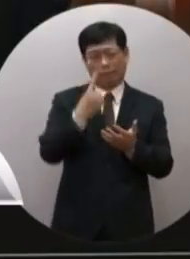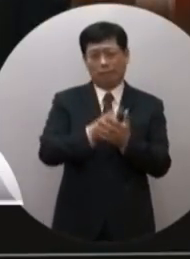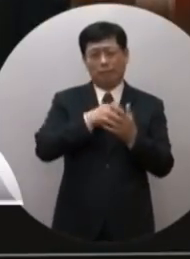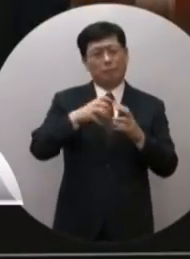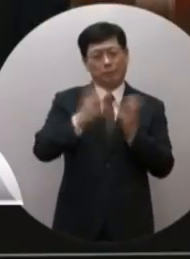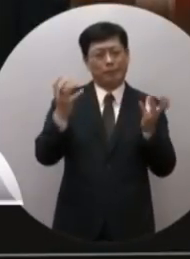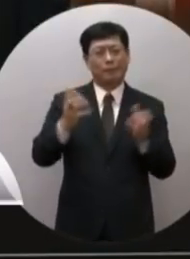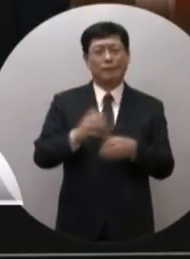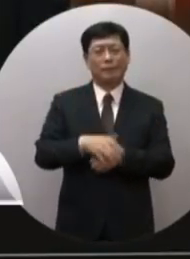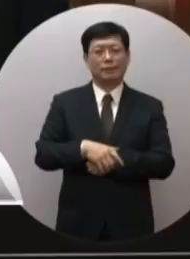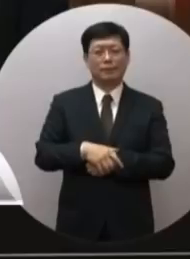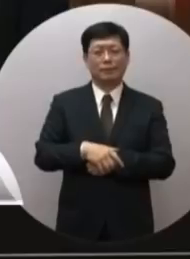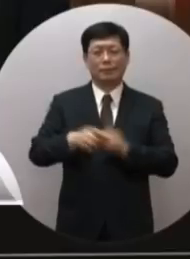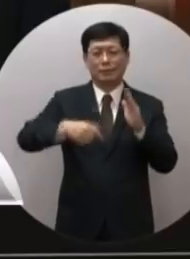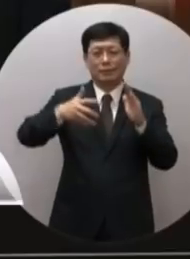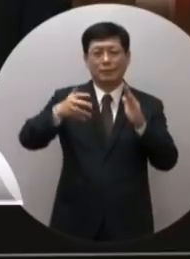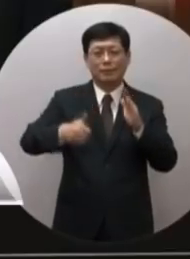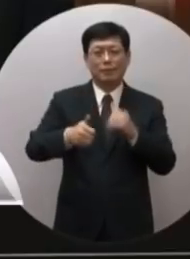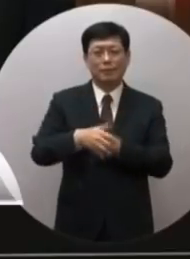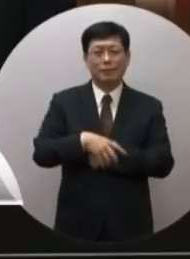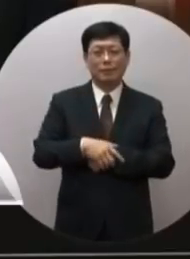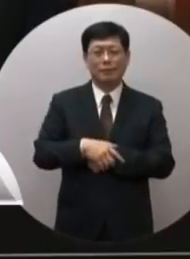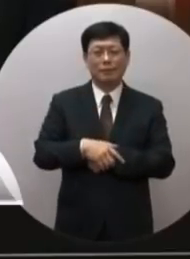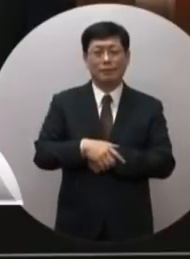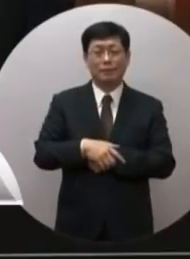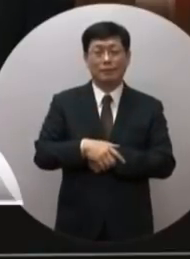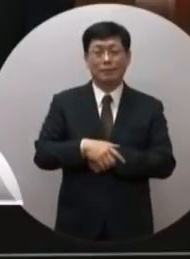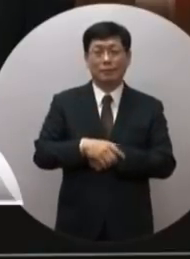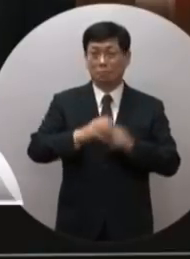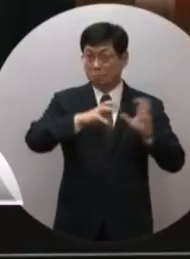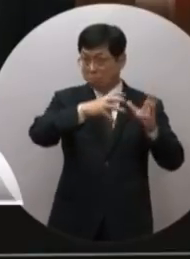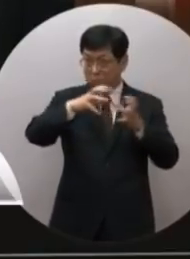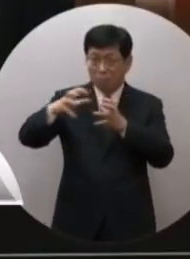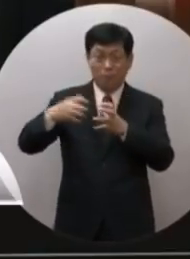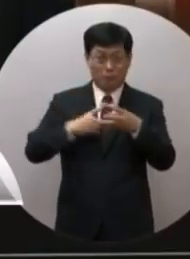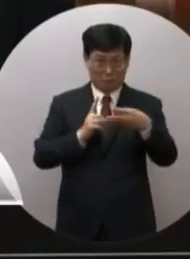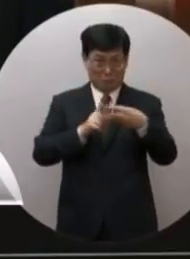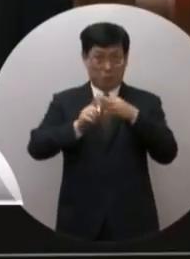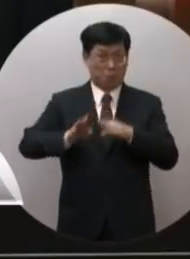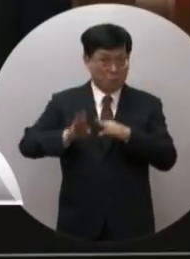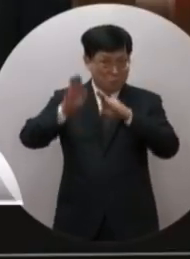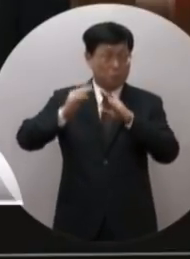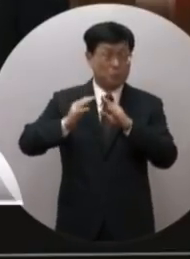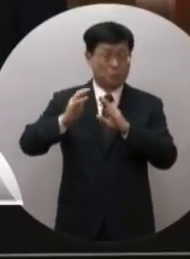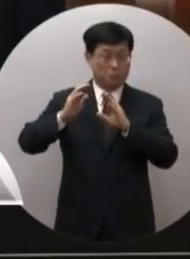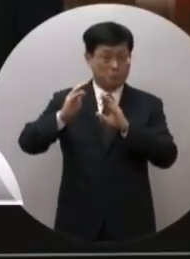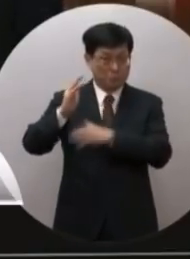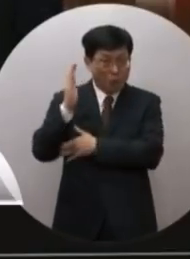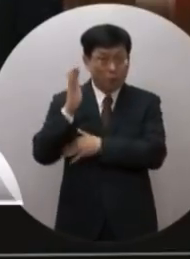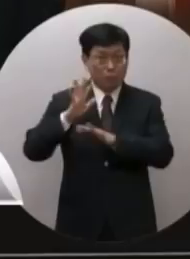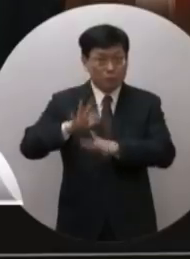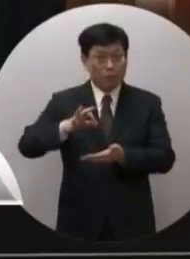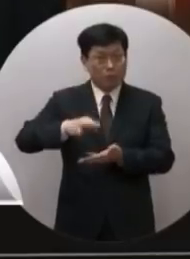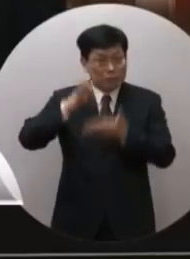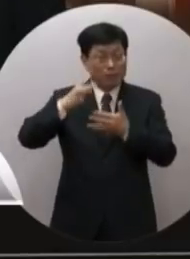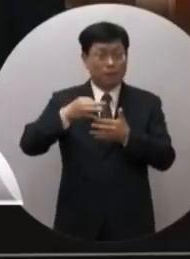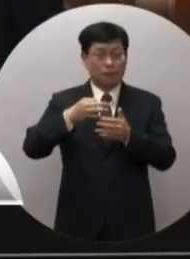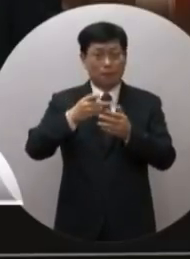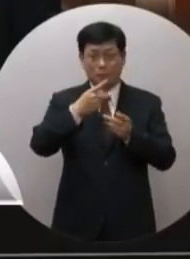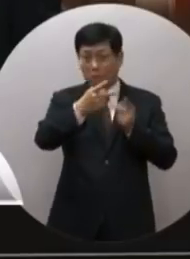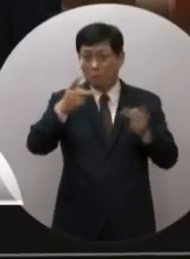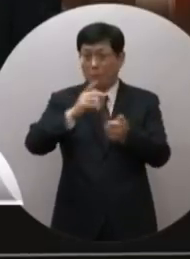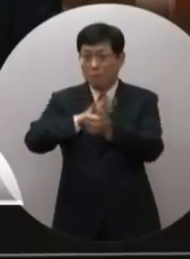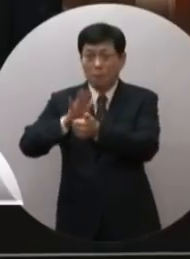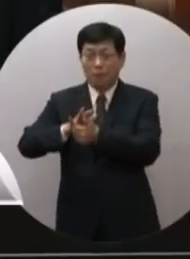溃。院长，全世界主要先进国家现在所提供的